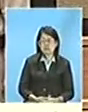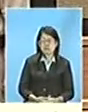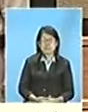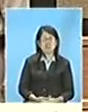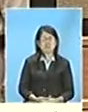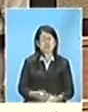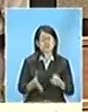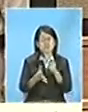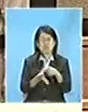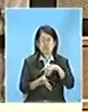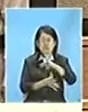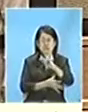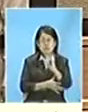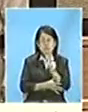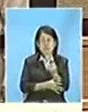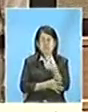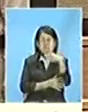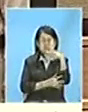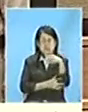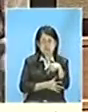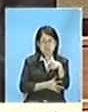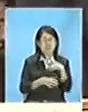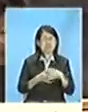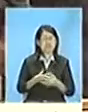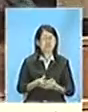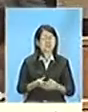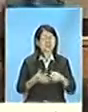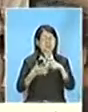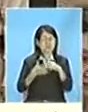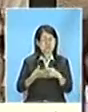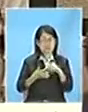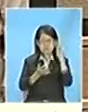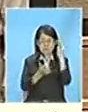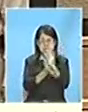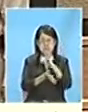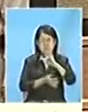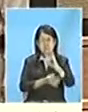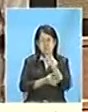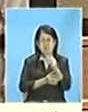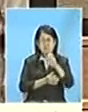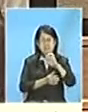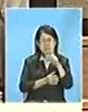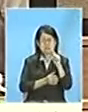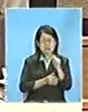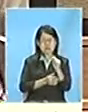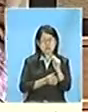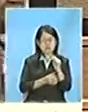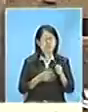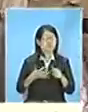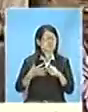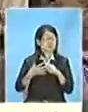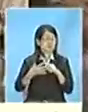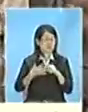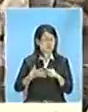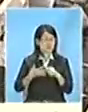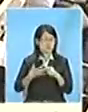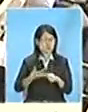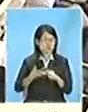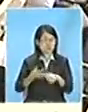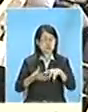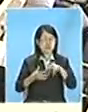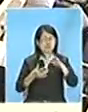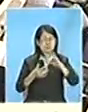นายจารุพงศ์จีนาพันธ์พันตำรวจโทจิตศรีโยหะมุกดาธนพงศ์นายจิ